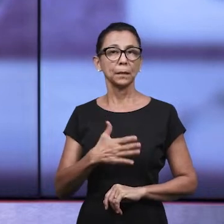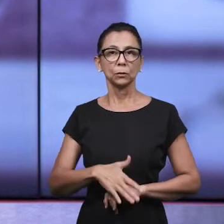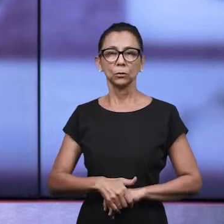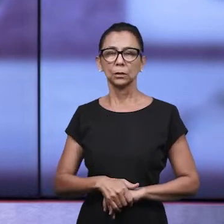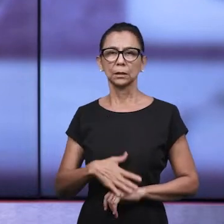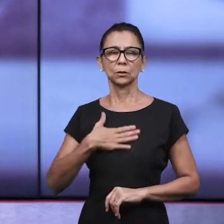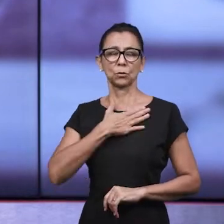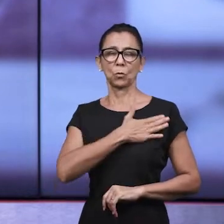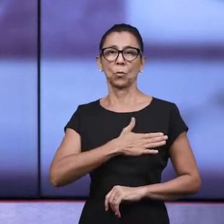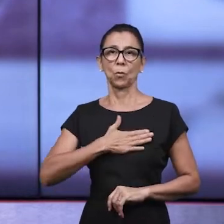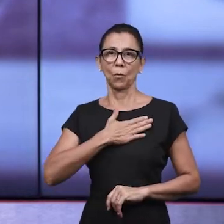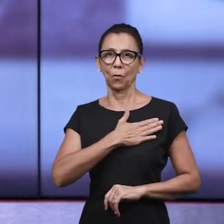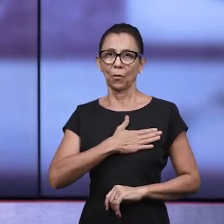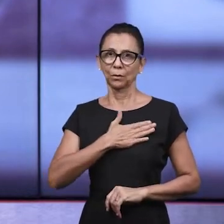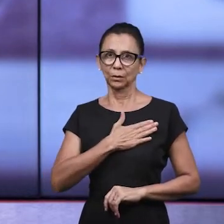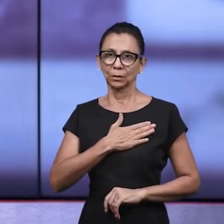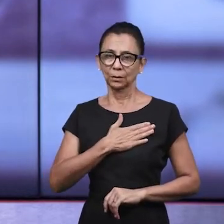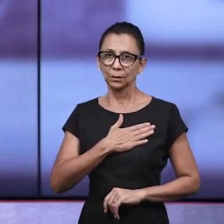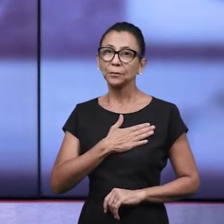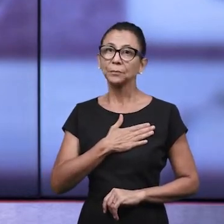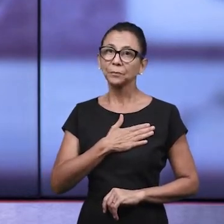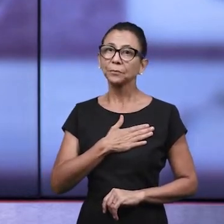nous avons choisi par orientation